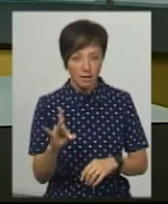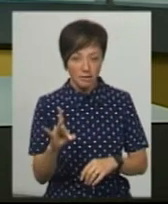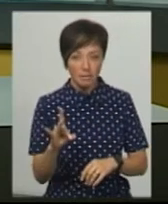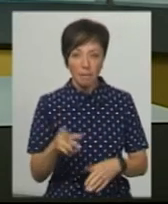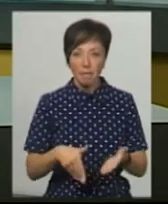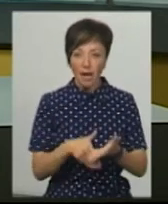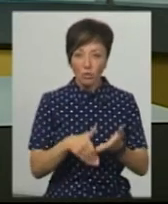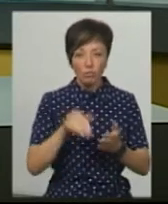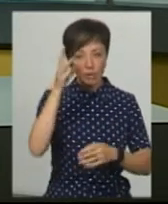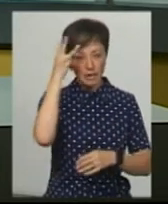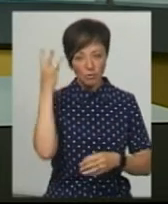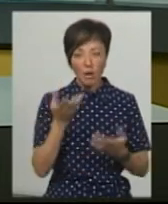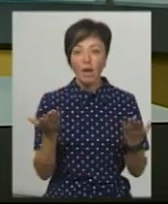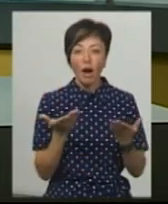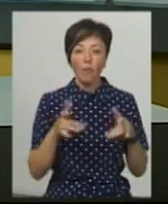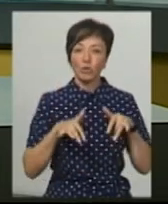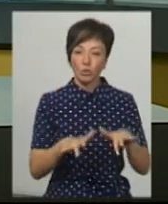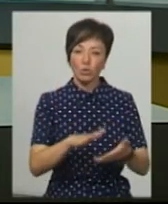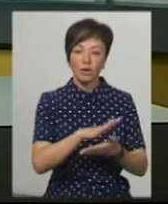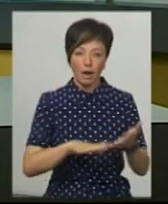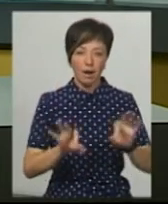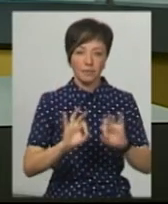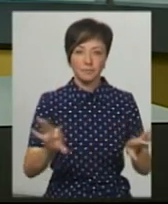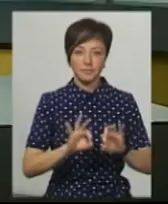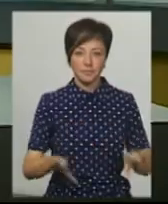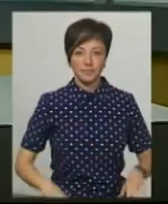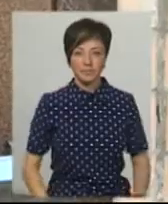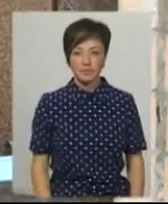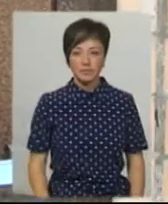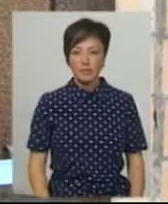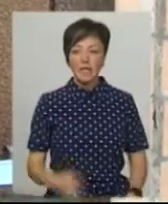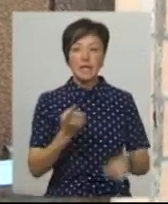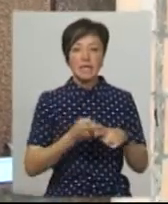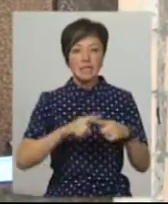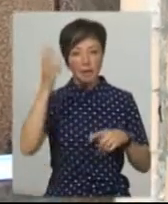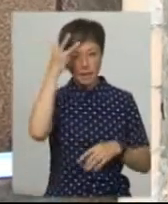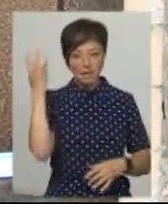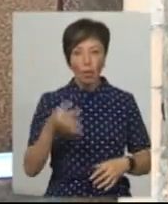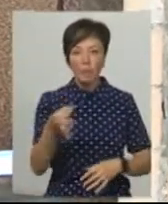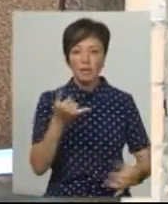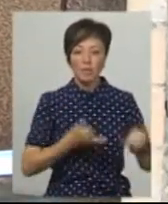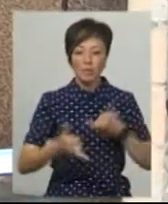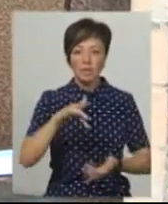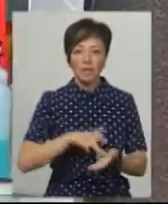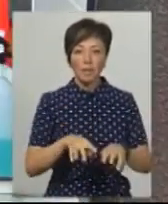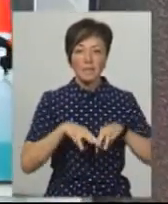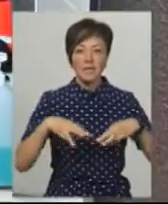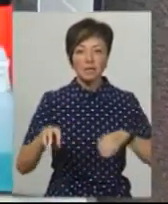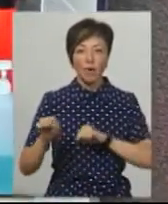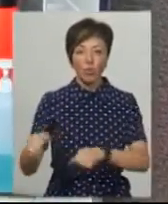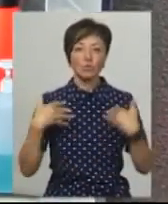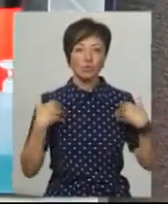ланцюгової реакції у Хмельницькому та яка процедура – далі у сюжеті. Це Хмельницький обласний лабораторний центр Міністерства охорони